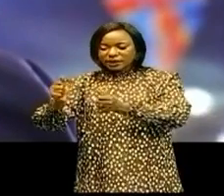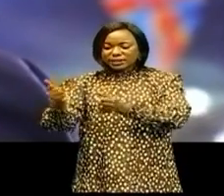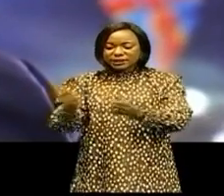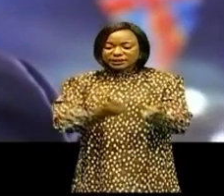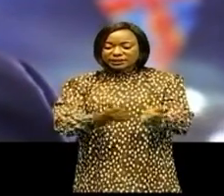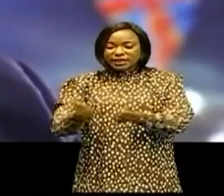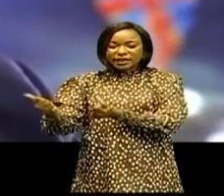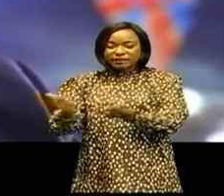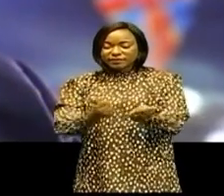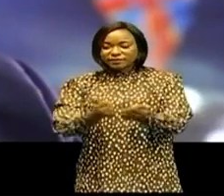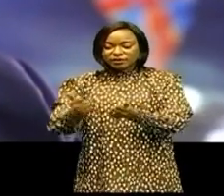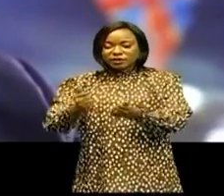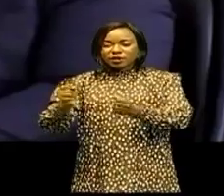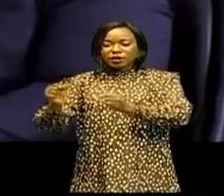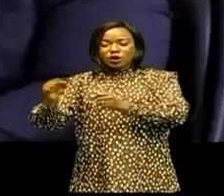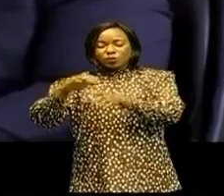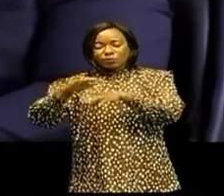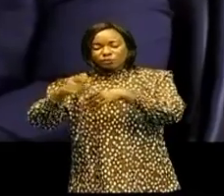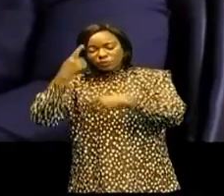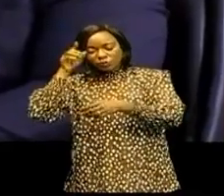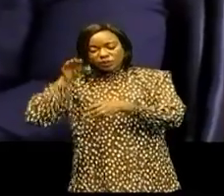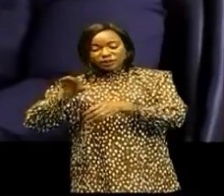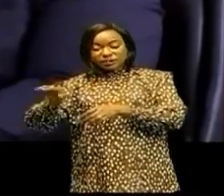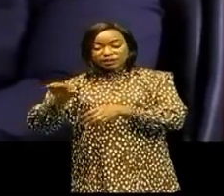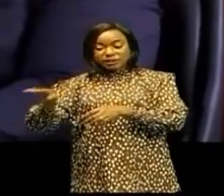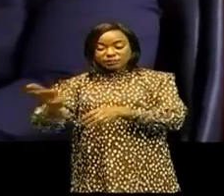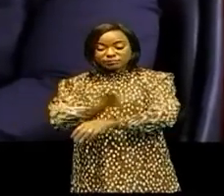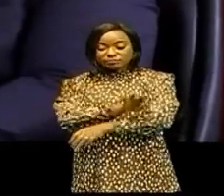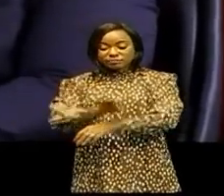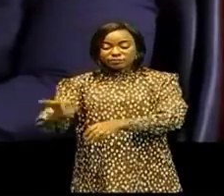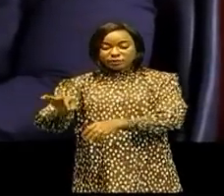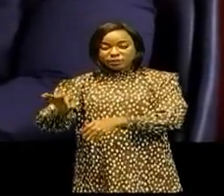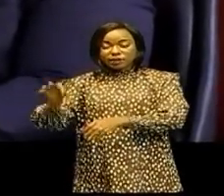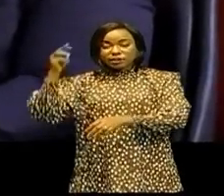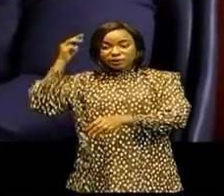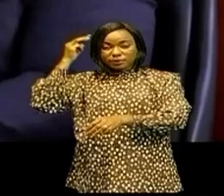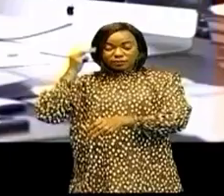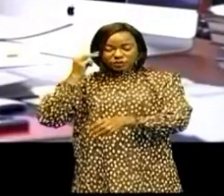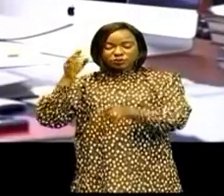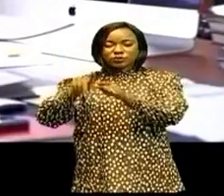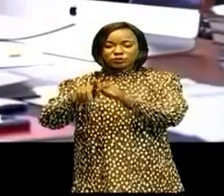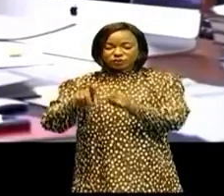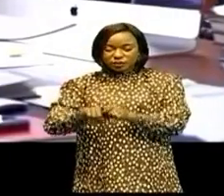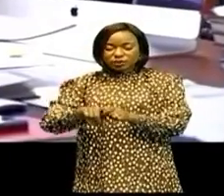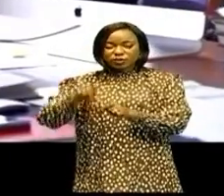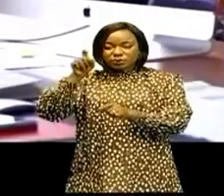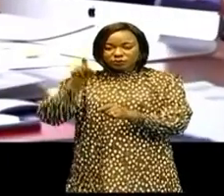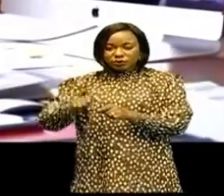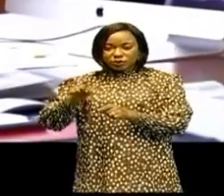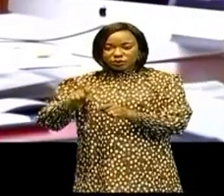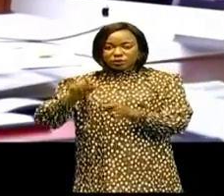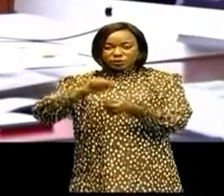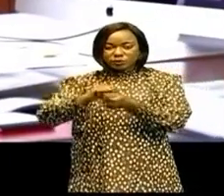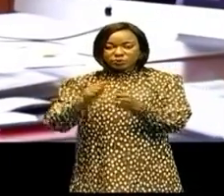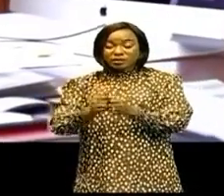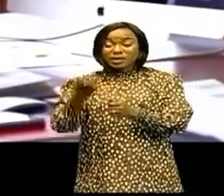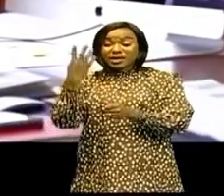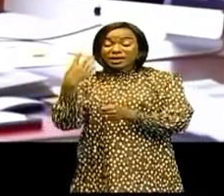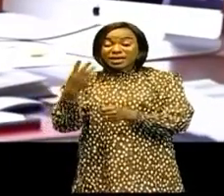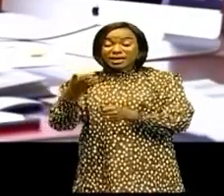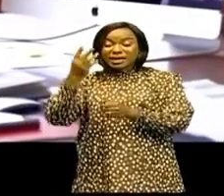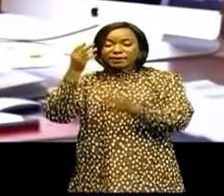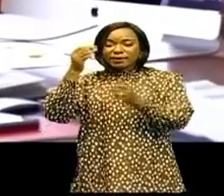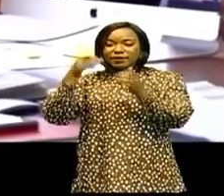du secrétariat général au budget sur un champ limité attestent l'existence des